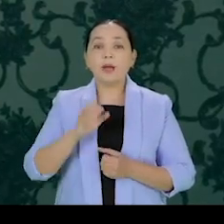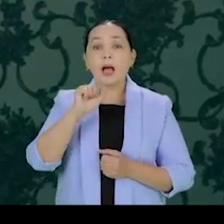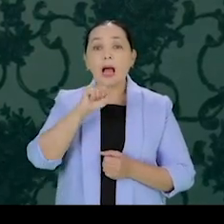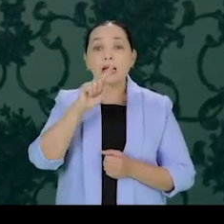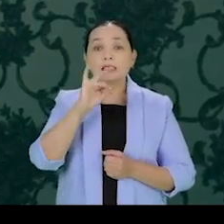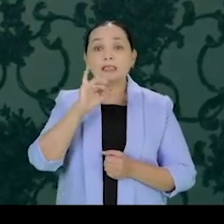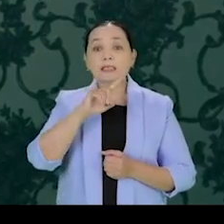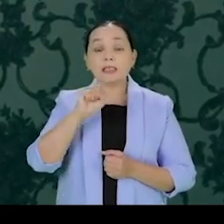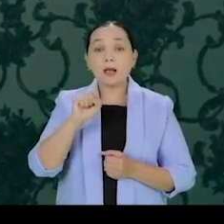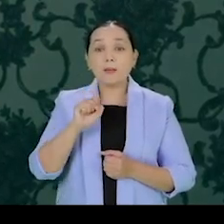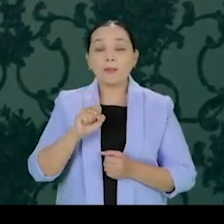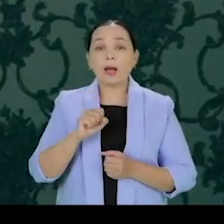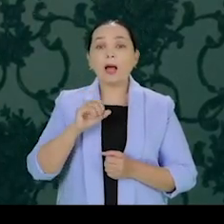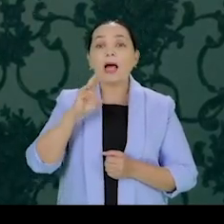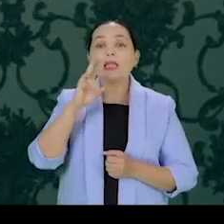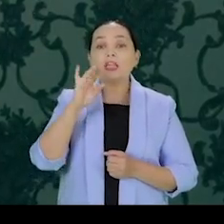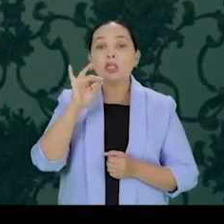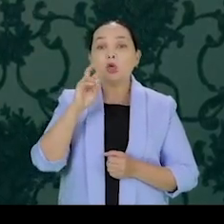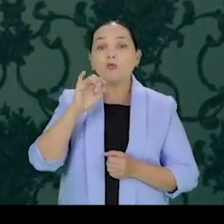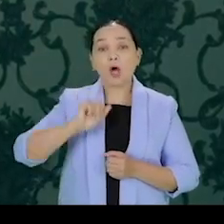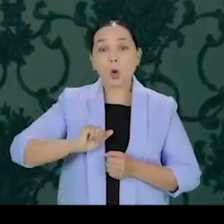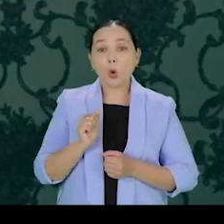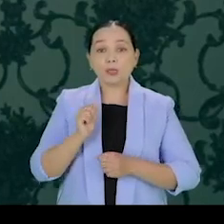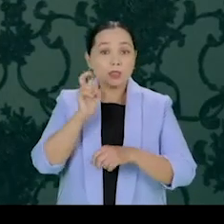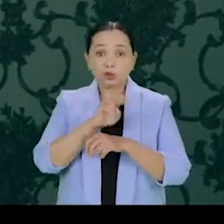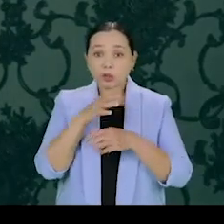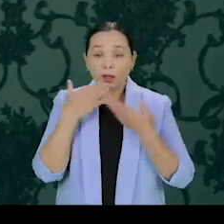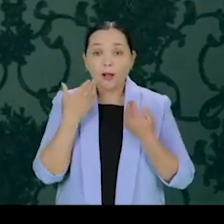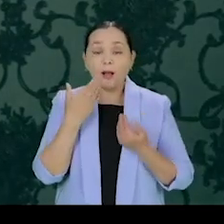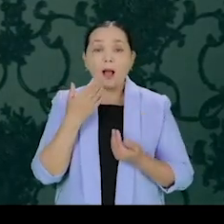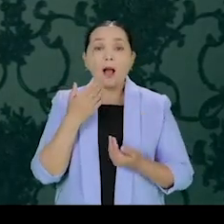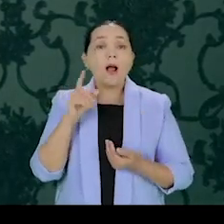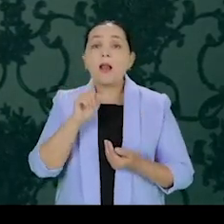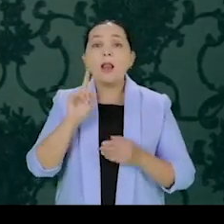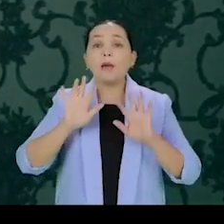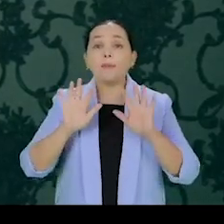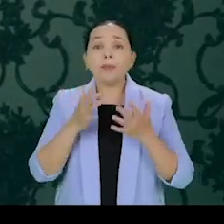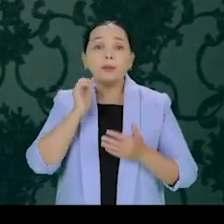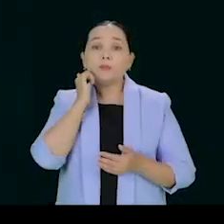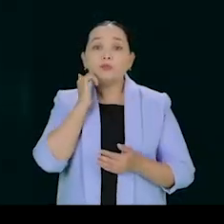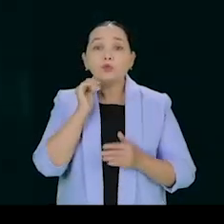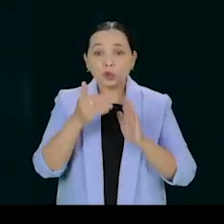Azize, Nilufar ortağın çıkmadı mı? La bebu can, çakırdız mı?